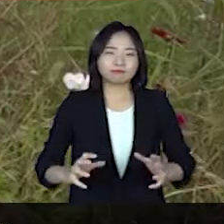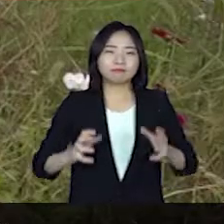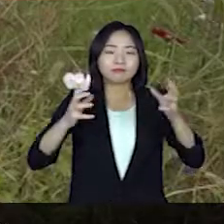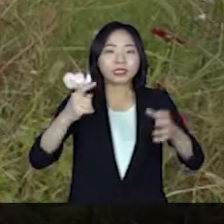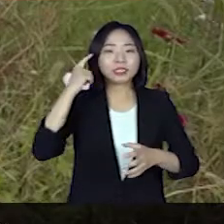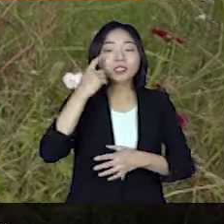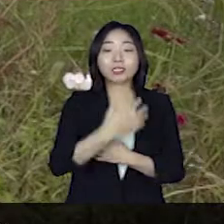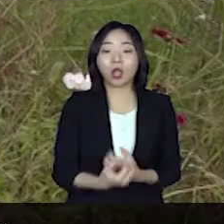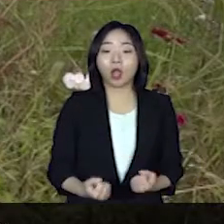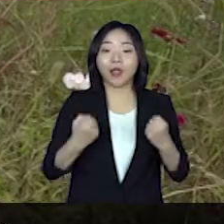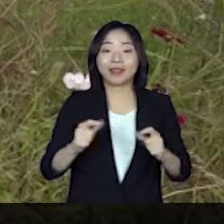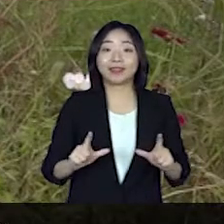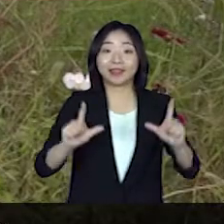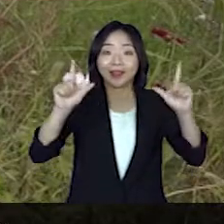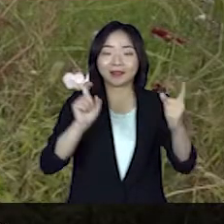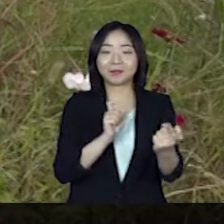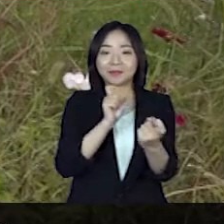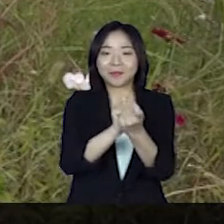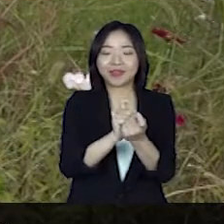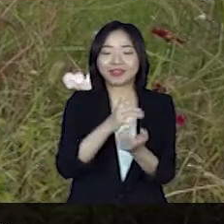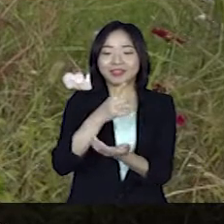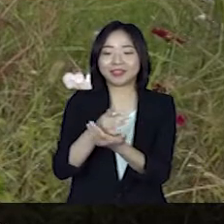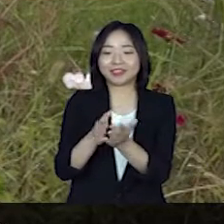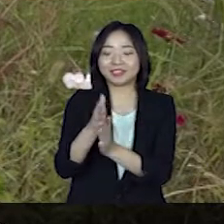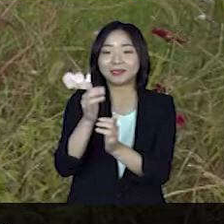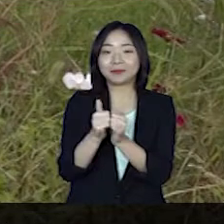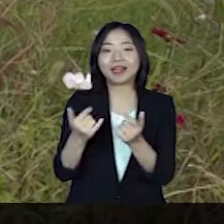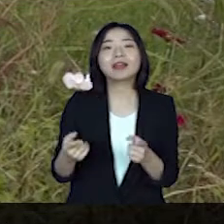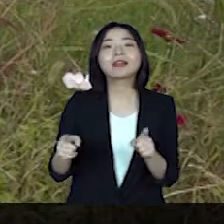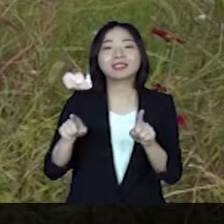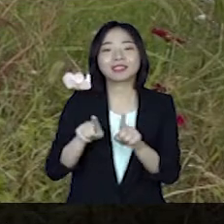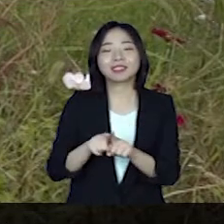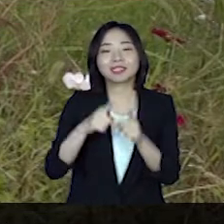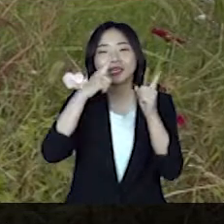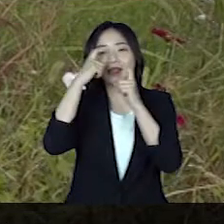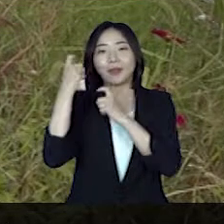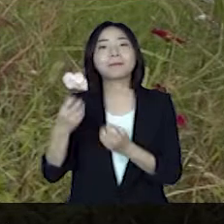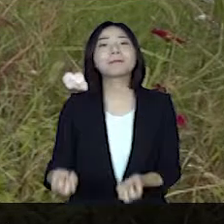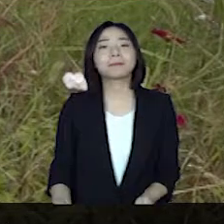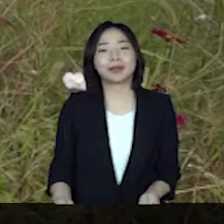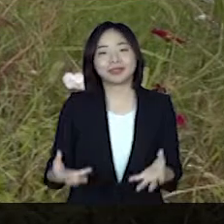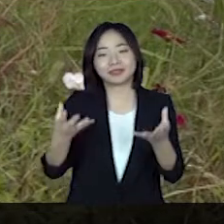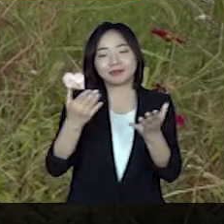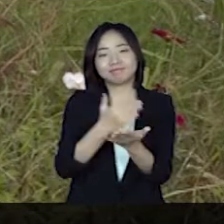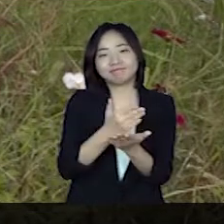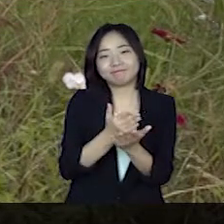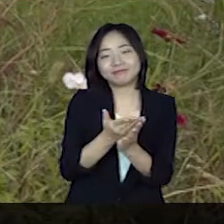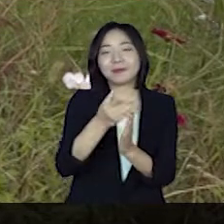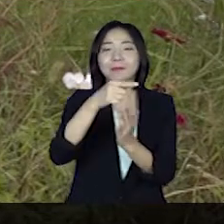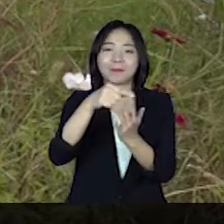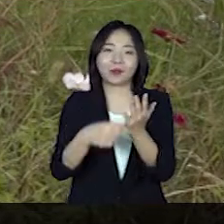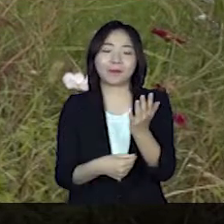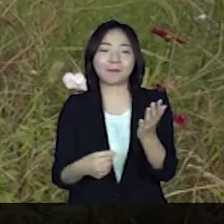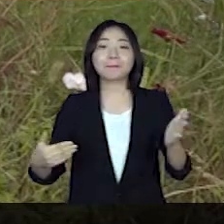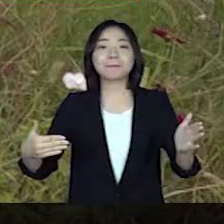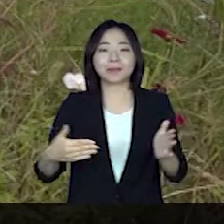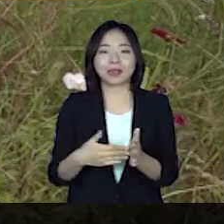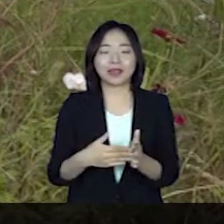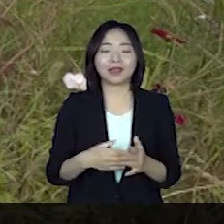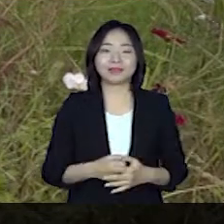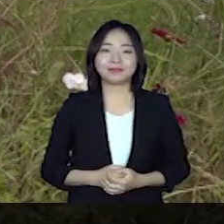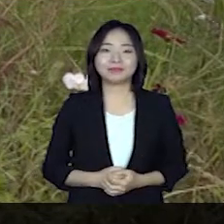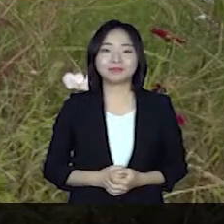세계 정신건강의 날을 맞아 천안시민과 함께하는 정신건강의 날 기념행사가 다채로운 프로그램으로